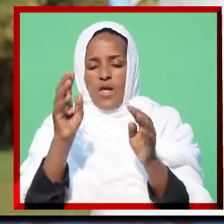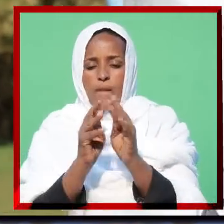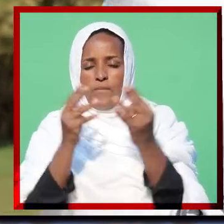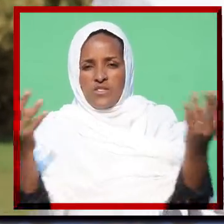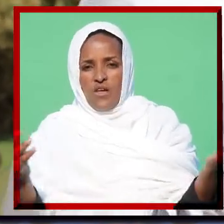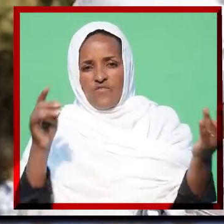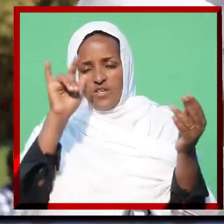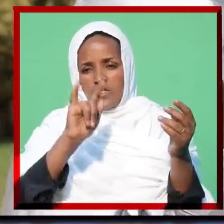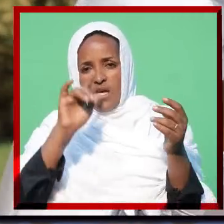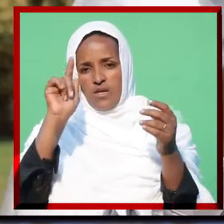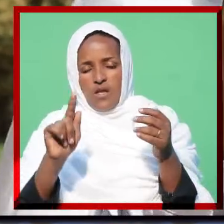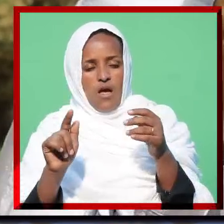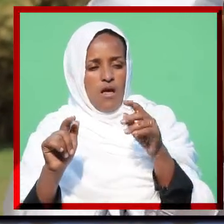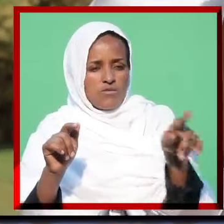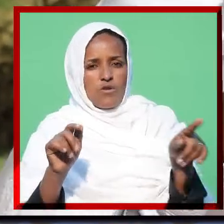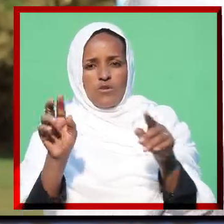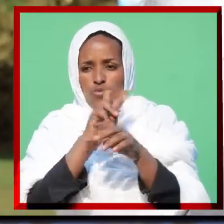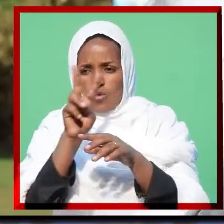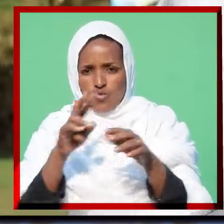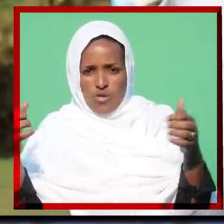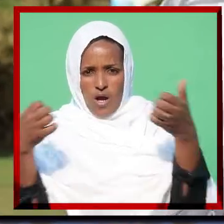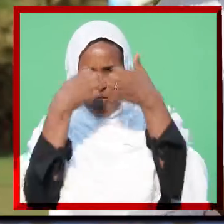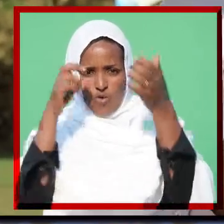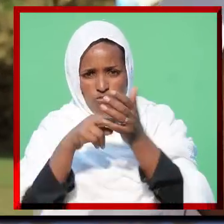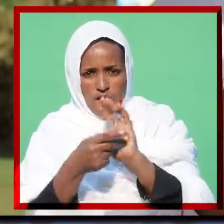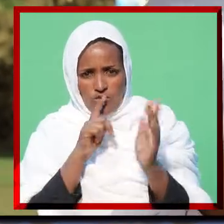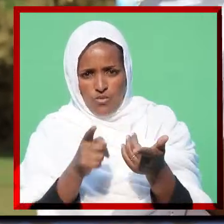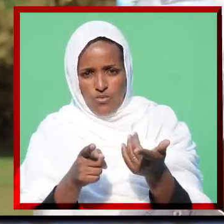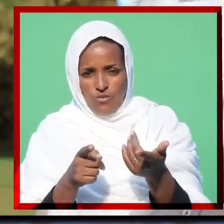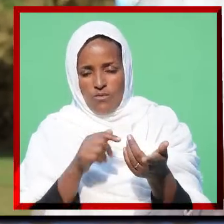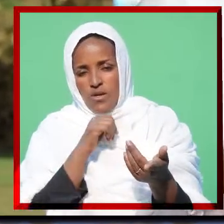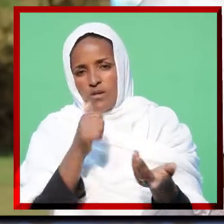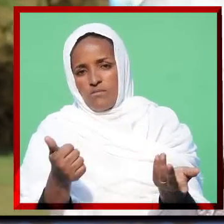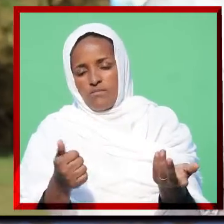መጽሐፈ ዜና መዋዕል ቀዳማዊና መጽሐፈ ሳሙኤል ካልዕ ይጋጫሉ ማለት ነው